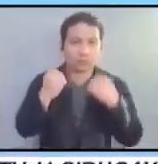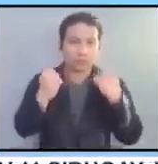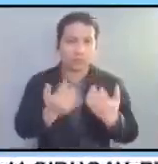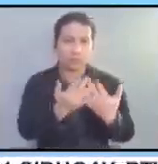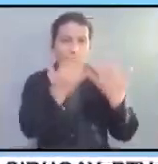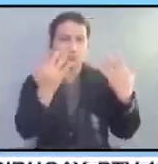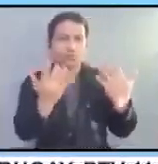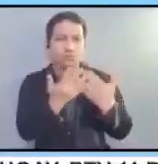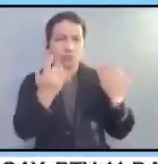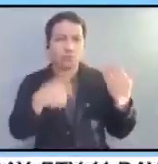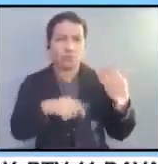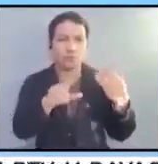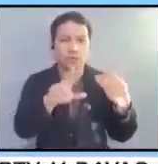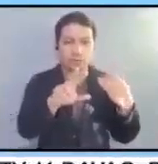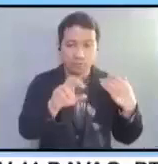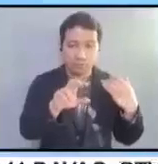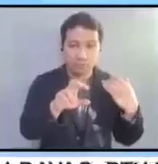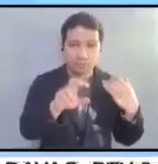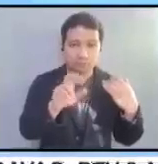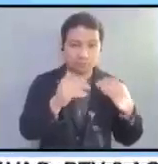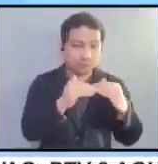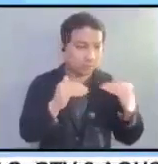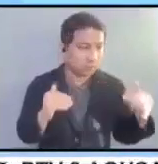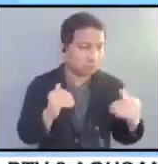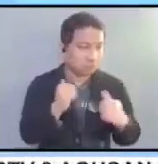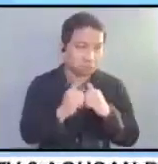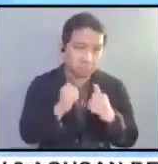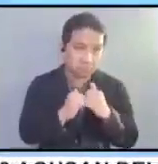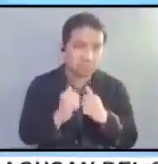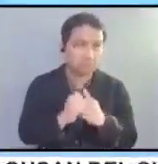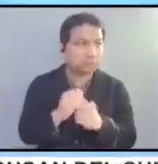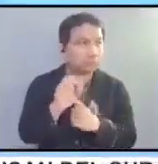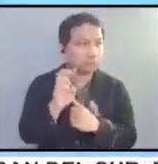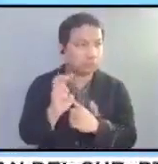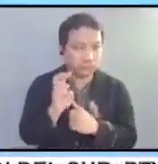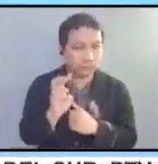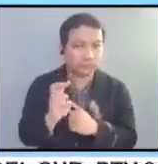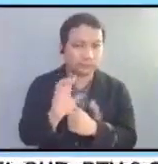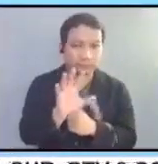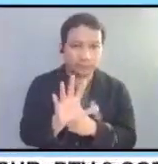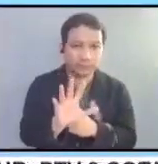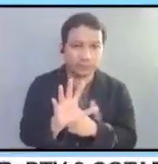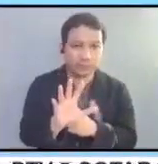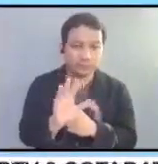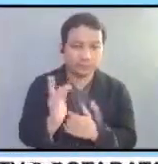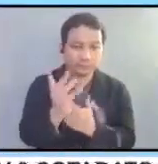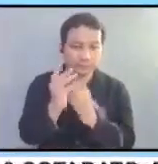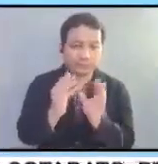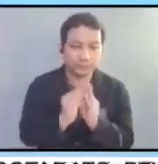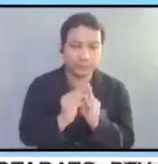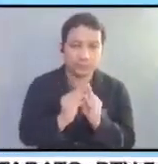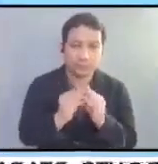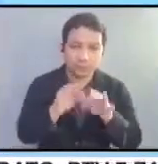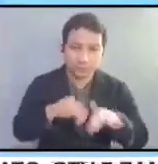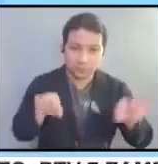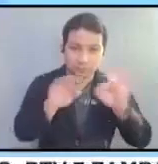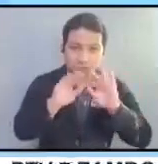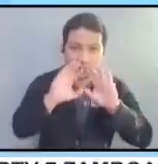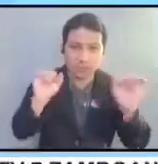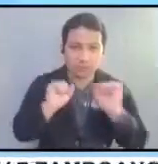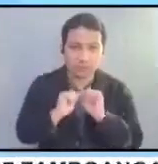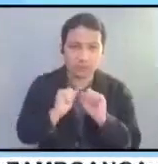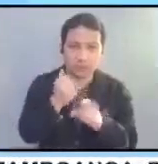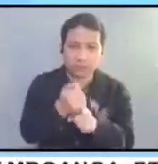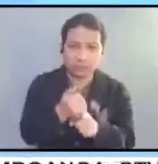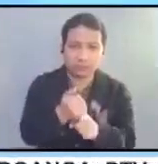third status ibig sabihin nasa anim hanggang pitong bahay na ang tinutupok kinakailangan na ring rumesponde ng mga bombero mula